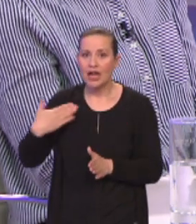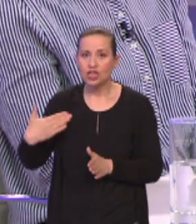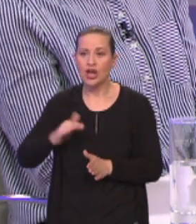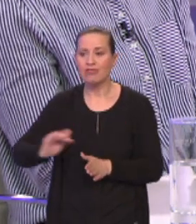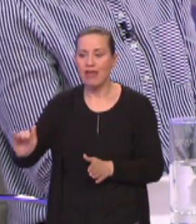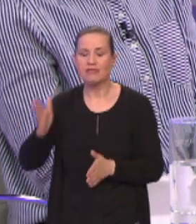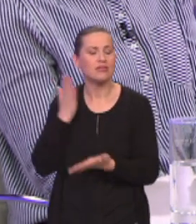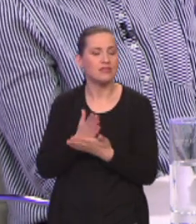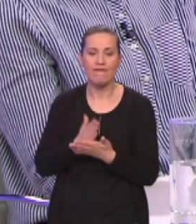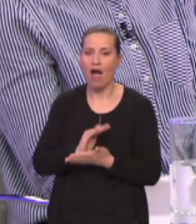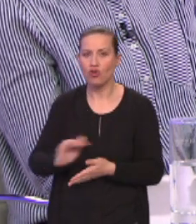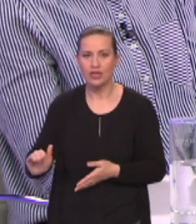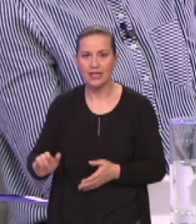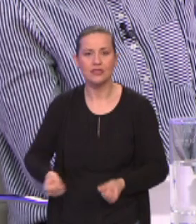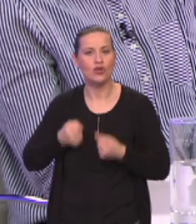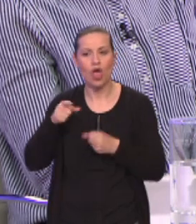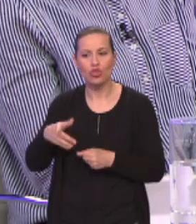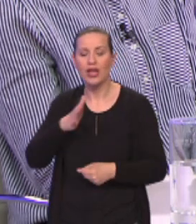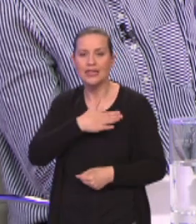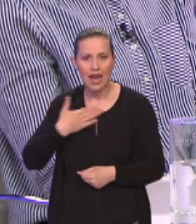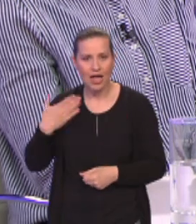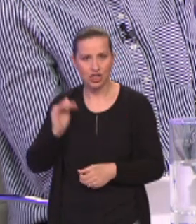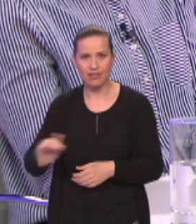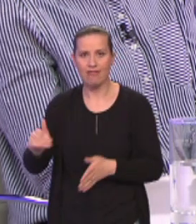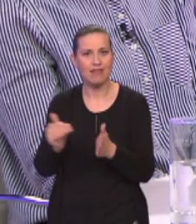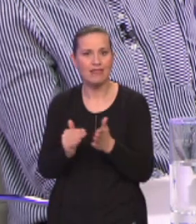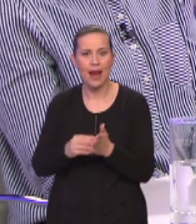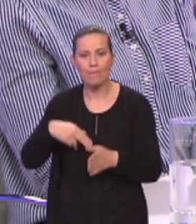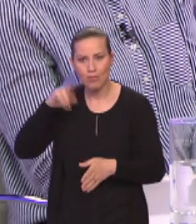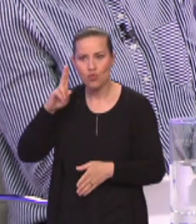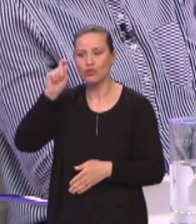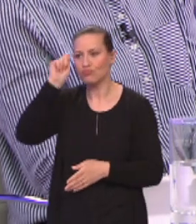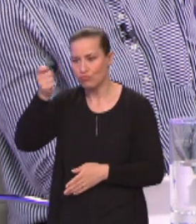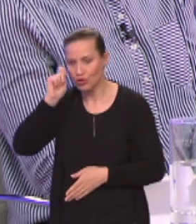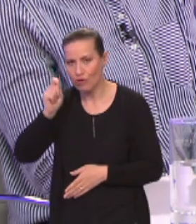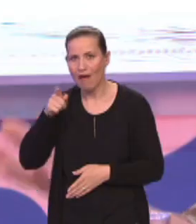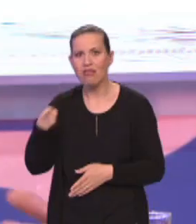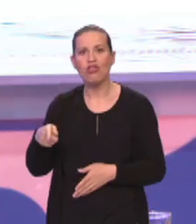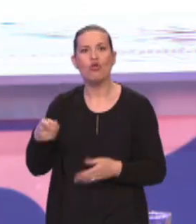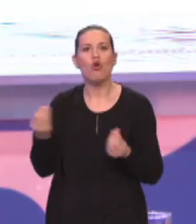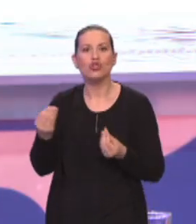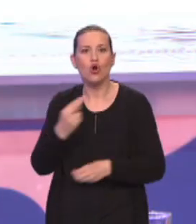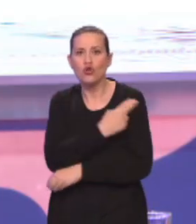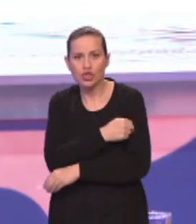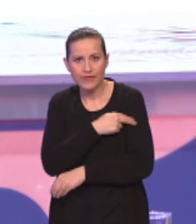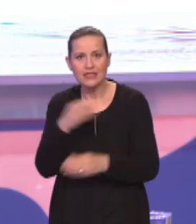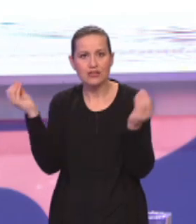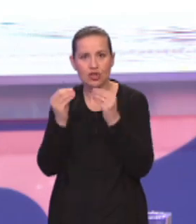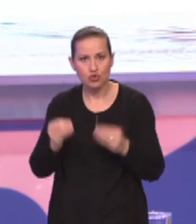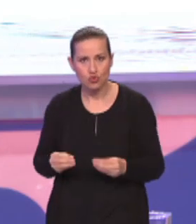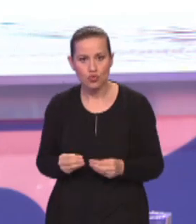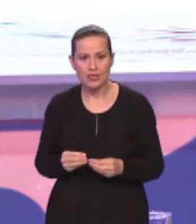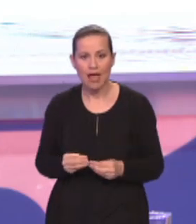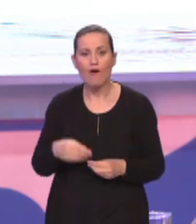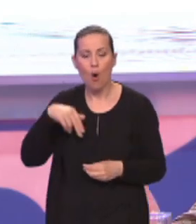svako dijete s teškoćom je naše dijete, zaslužuje priliku i poštovanje. To je ono što u švicarskoj sustav